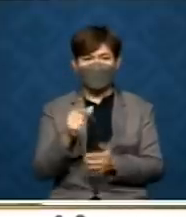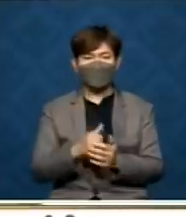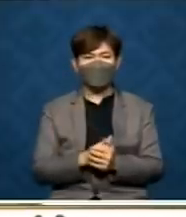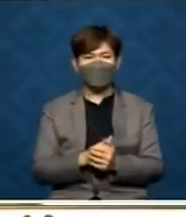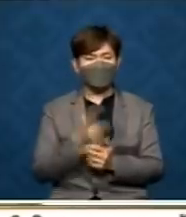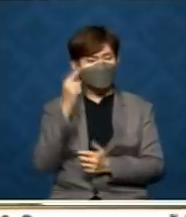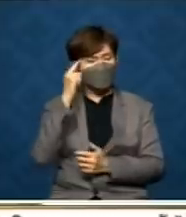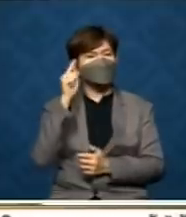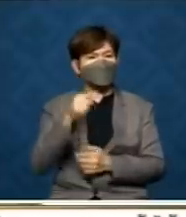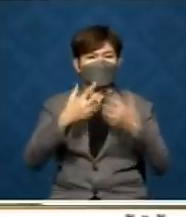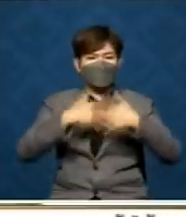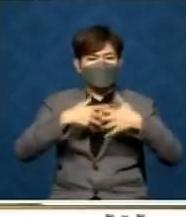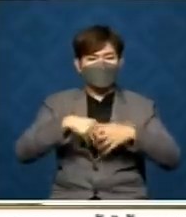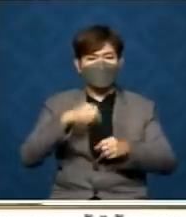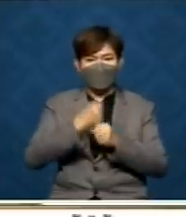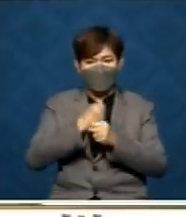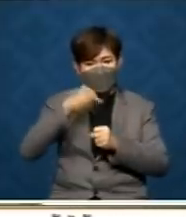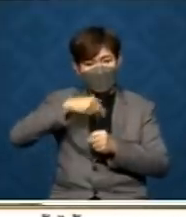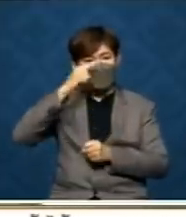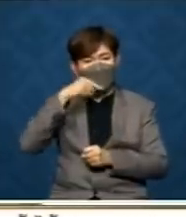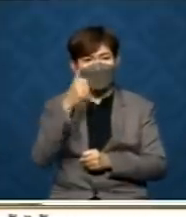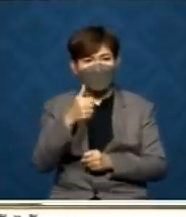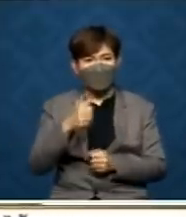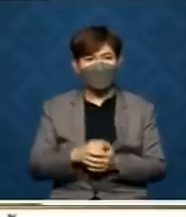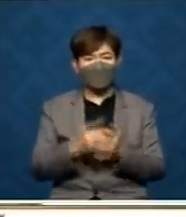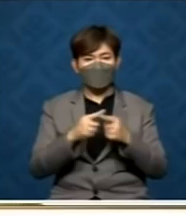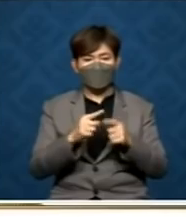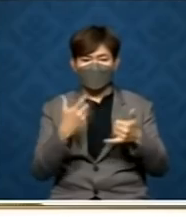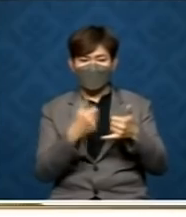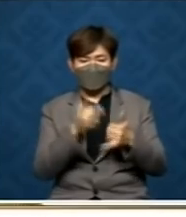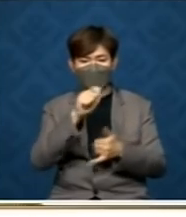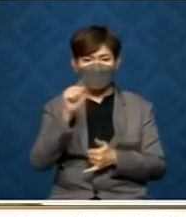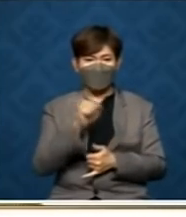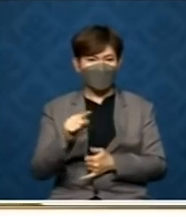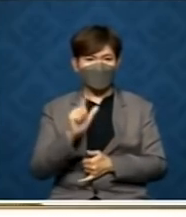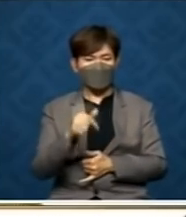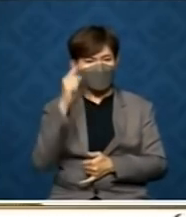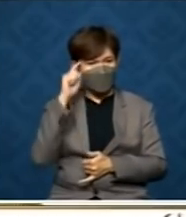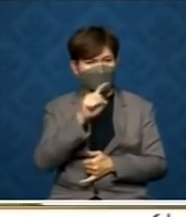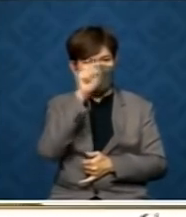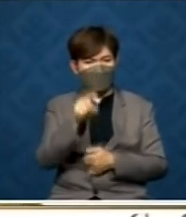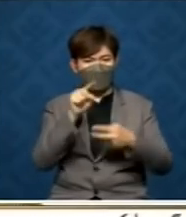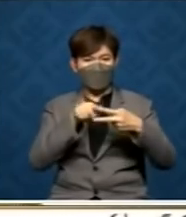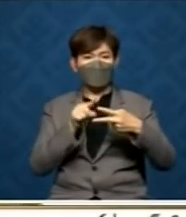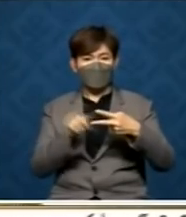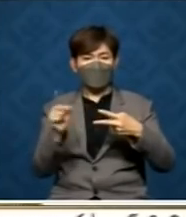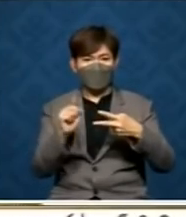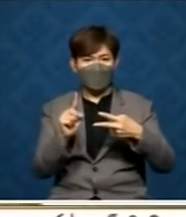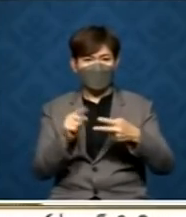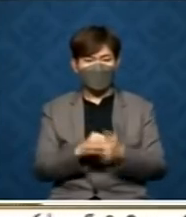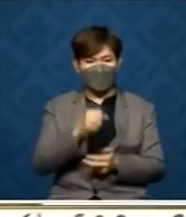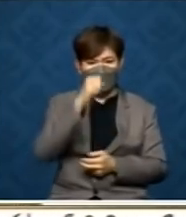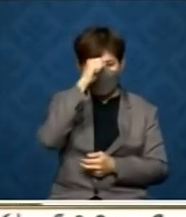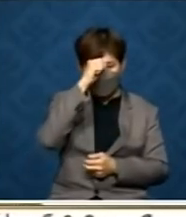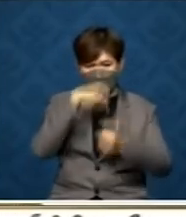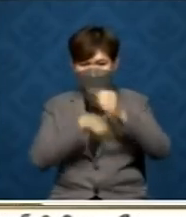เพราะชื่อว่ามีโรงงานผลิตในไทยไอ้การเลือก Addอ้าเป็นวัดที่หลักนี่ผมมีข้อสังเกตุช่องอย่างถ้าไม่โง่ก็